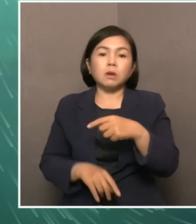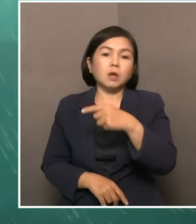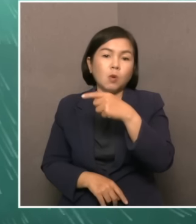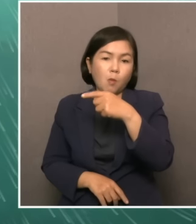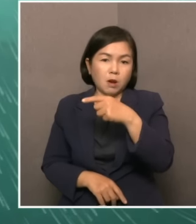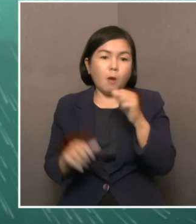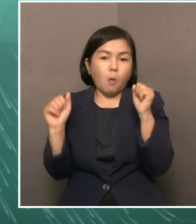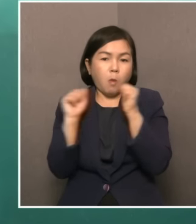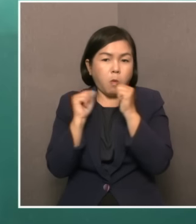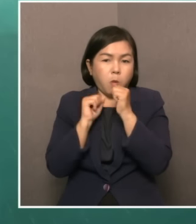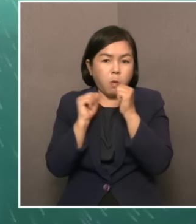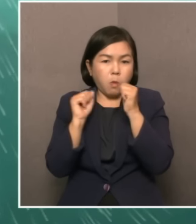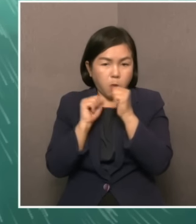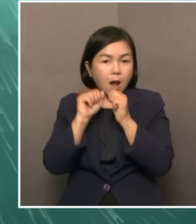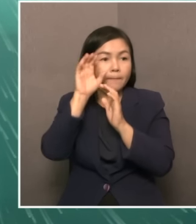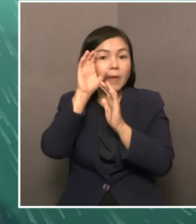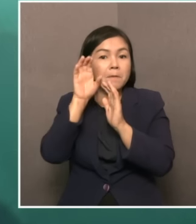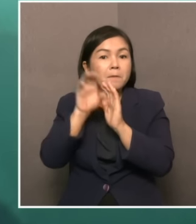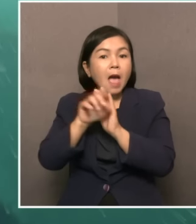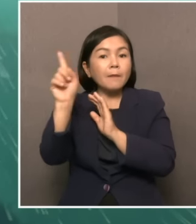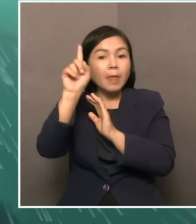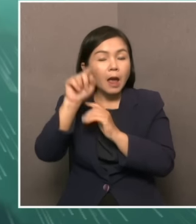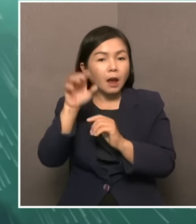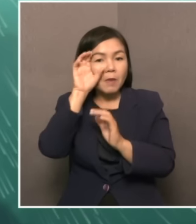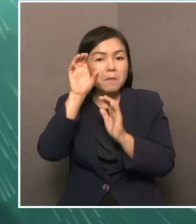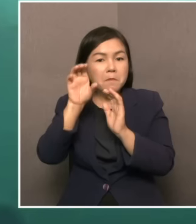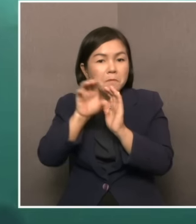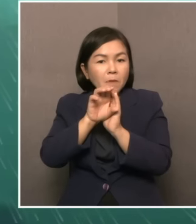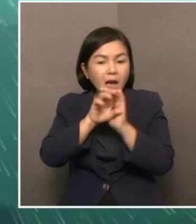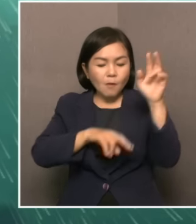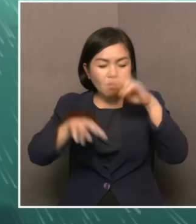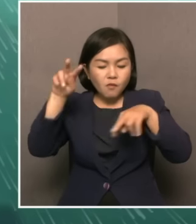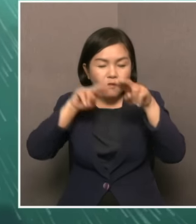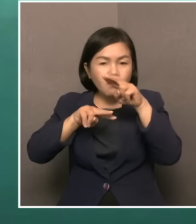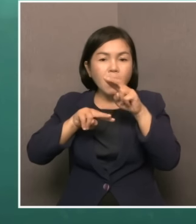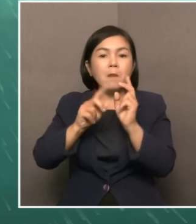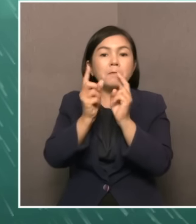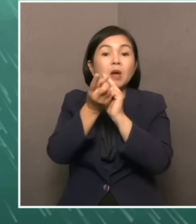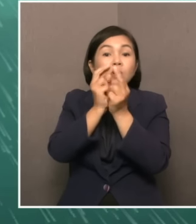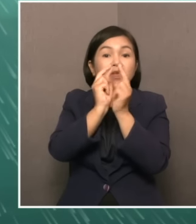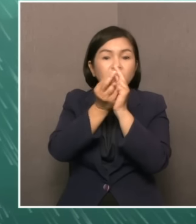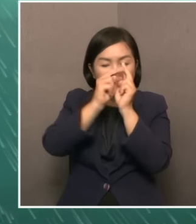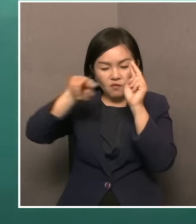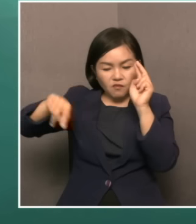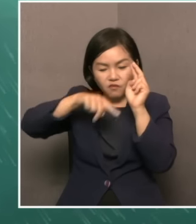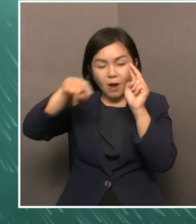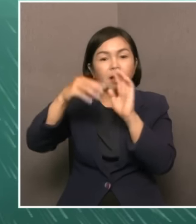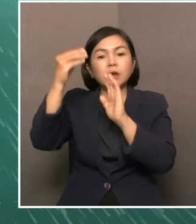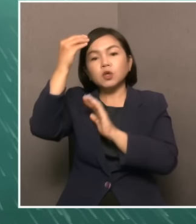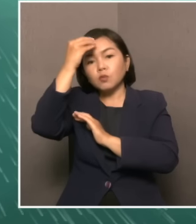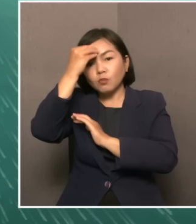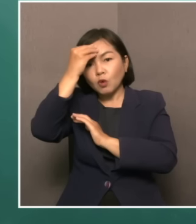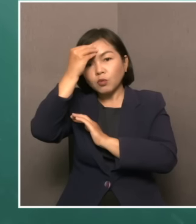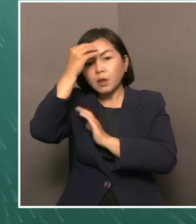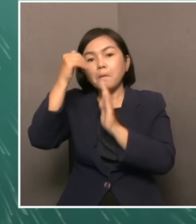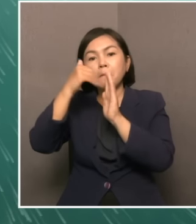ครับนี่คือภาพจากดาวเทียมนะครับมวลอากาศเย็นตอนนี้ปกคลุมพื้นที่ทางตอนเหนือของญี่ปุ่นโดยเจ้า